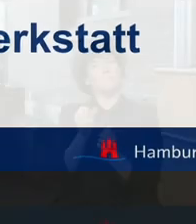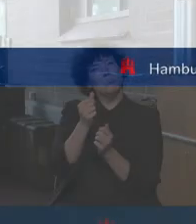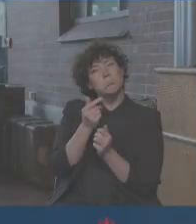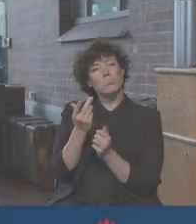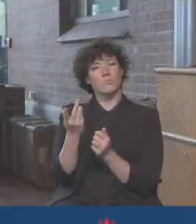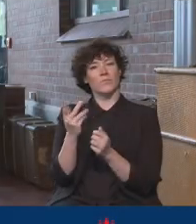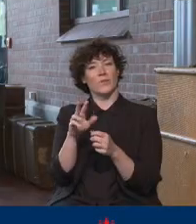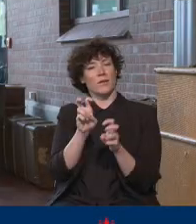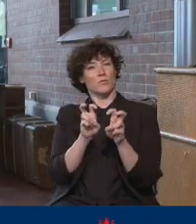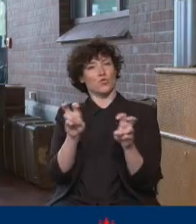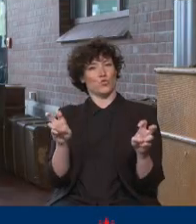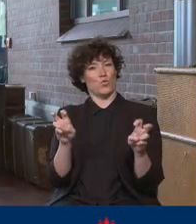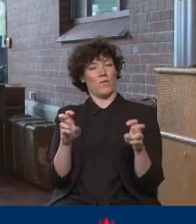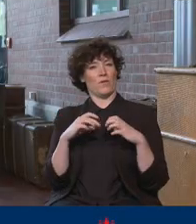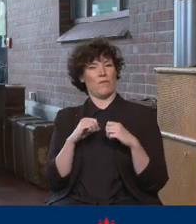live